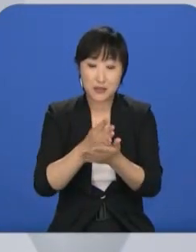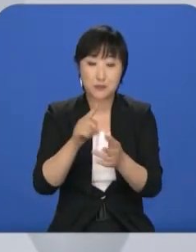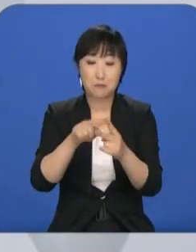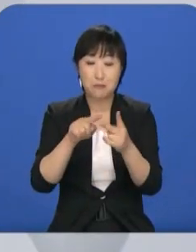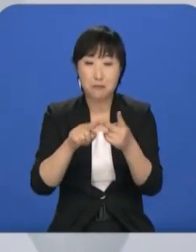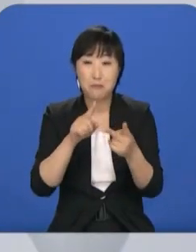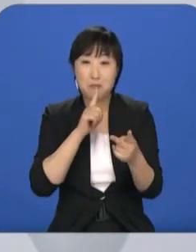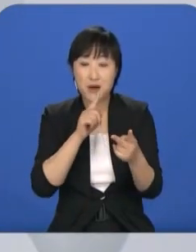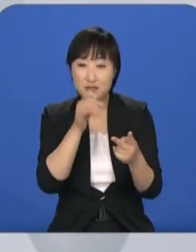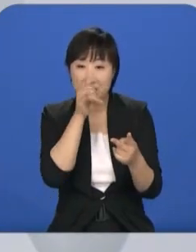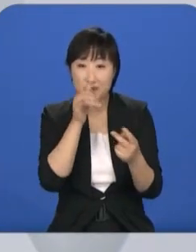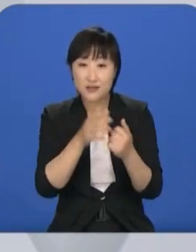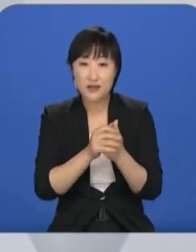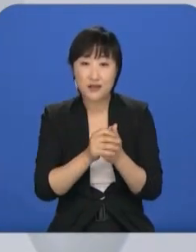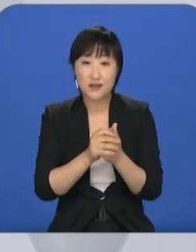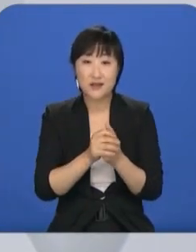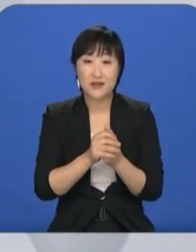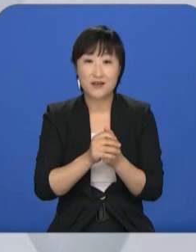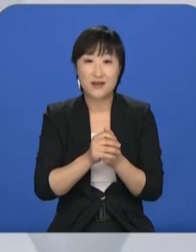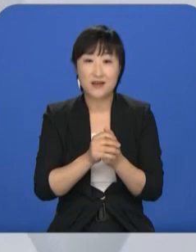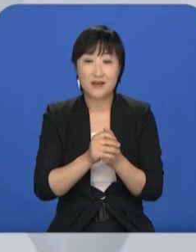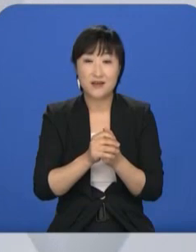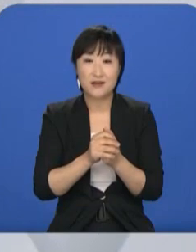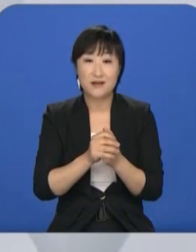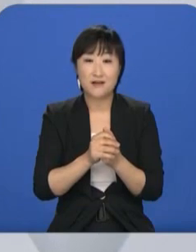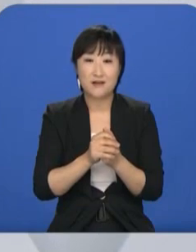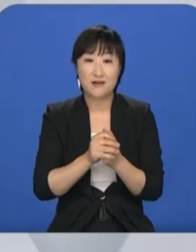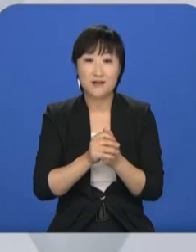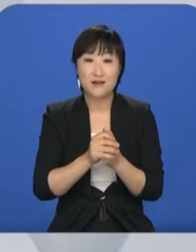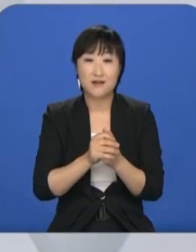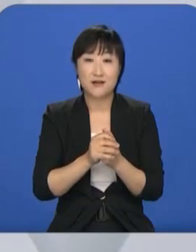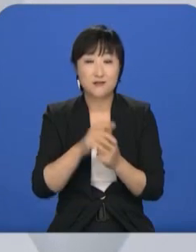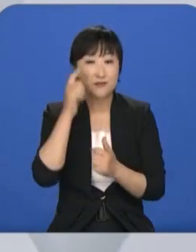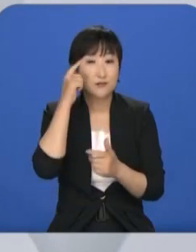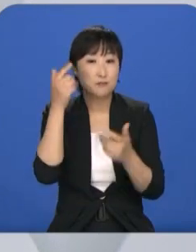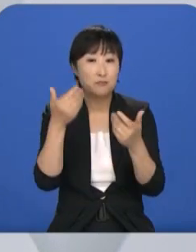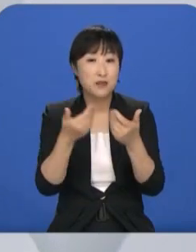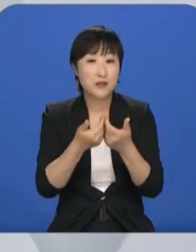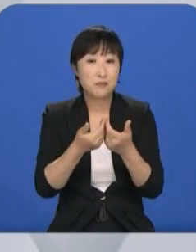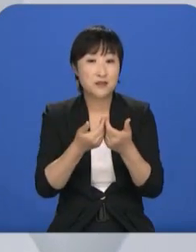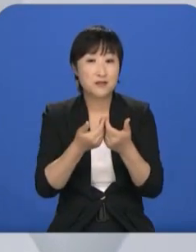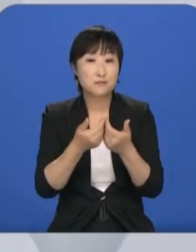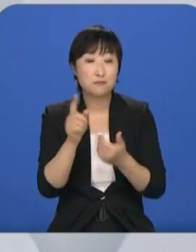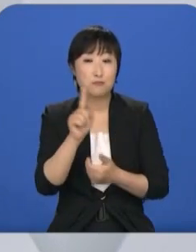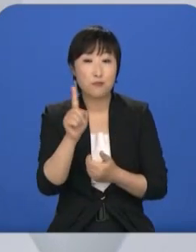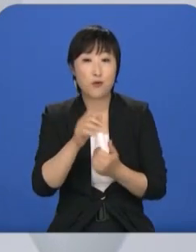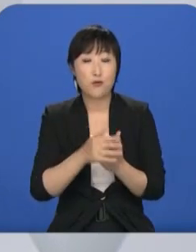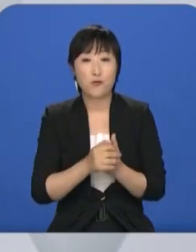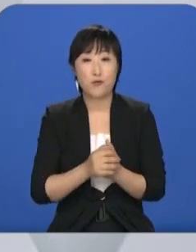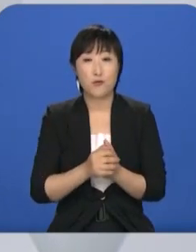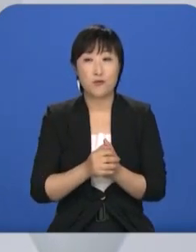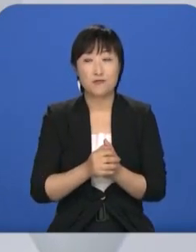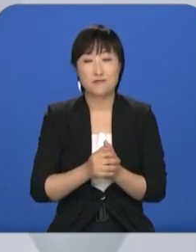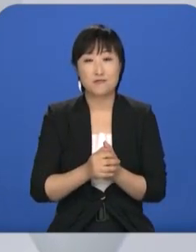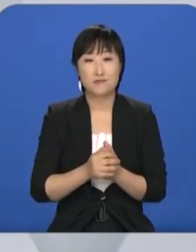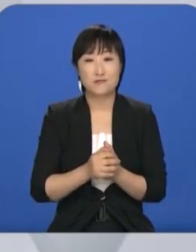말씀을 하시면서 태어난다는 말씀을 썼는데 그 반대말은 그러면